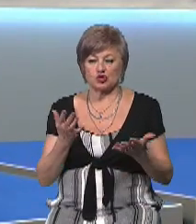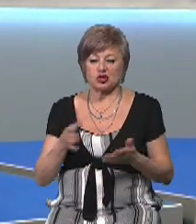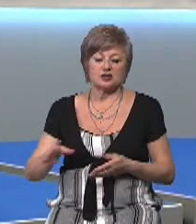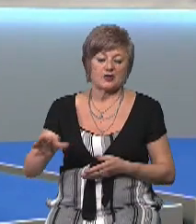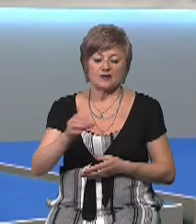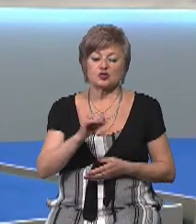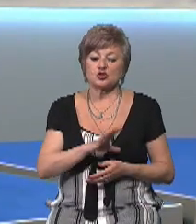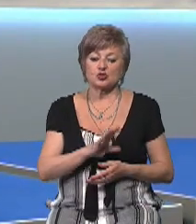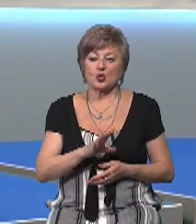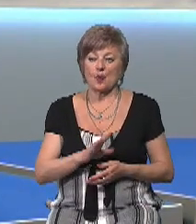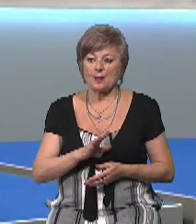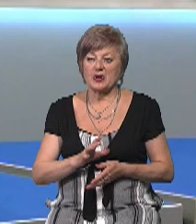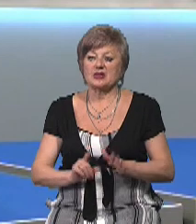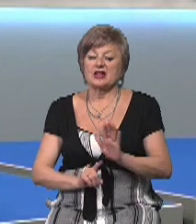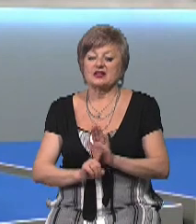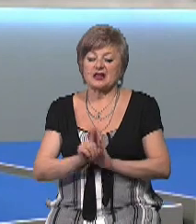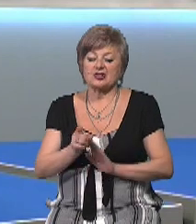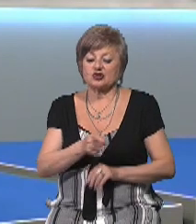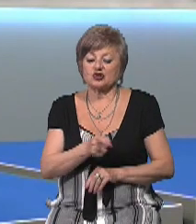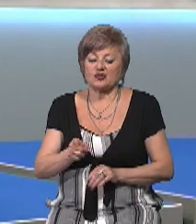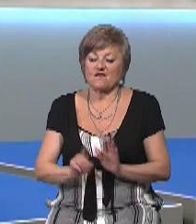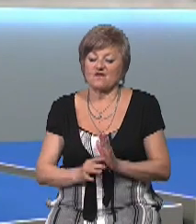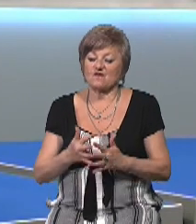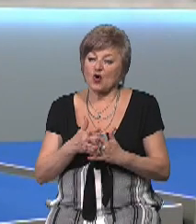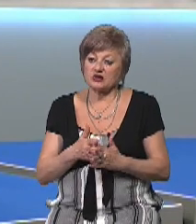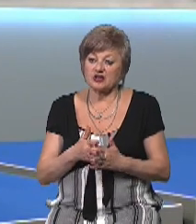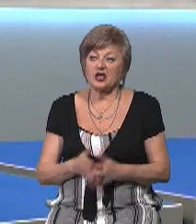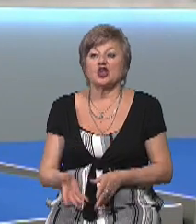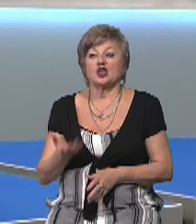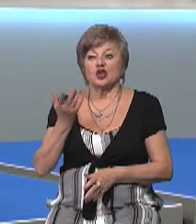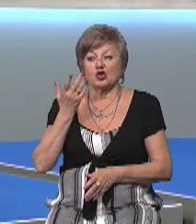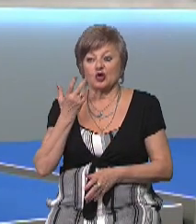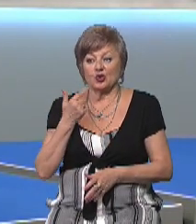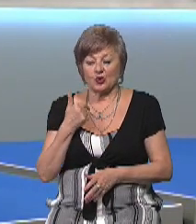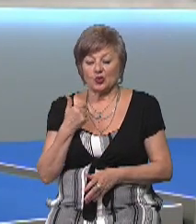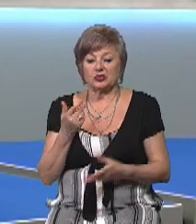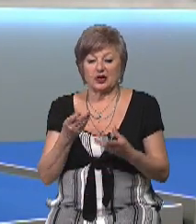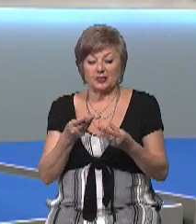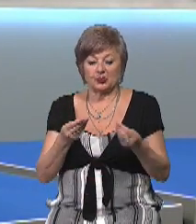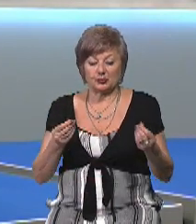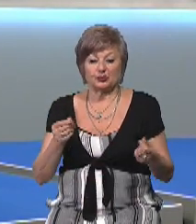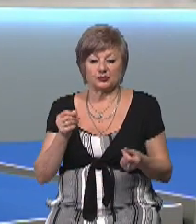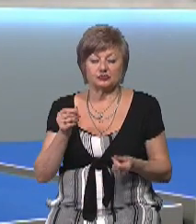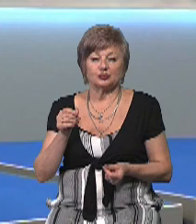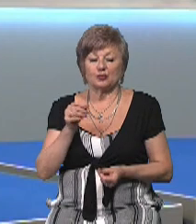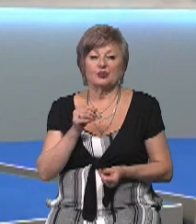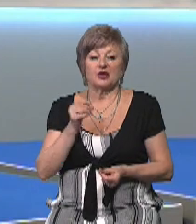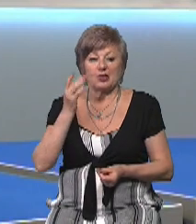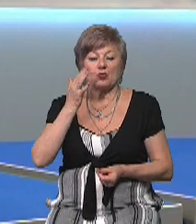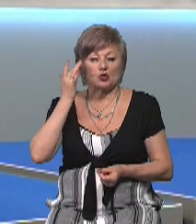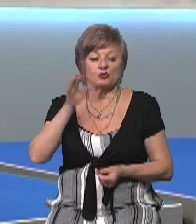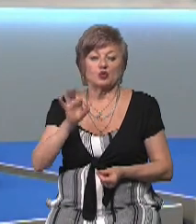що відбувалося на початковому періоду війни. І коли от відбувалося розвінчування культу Сталіну, то відповідно